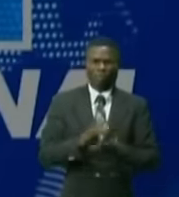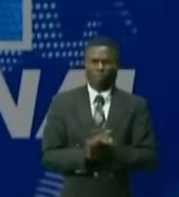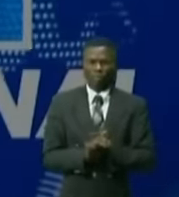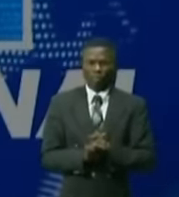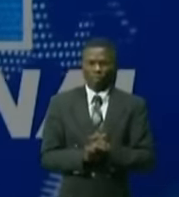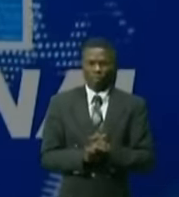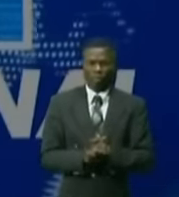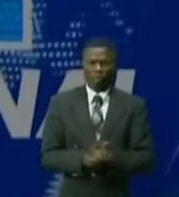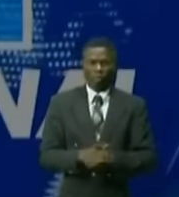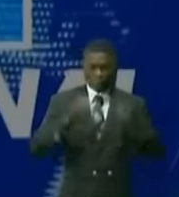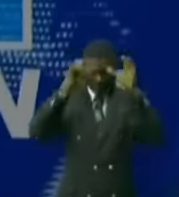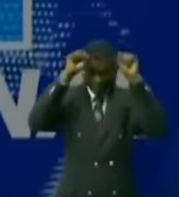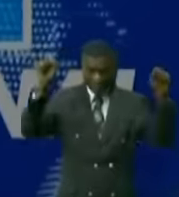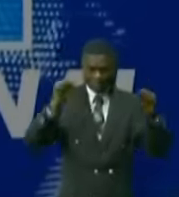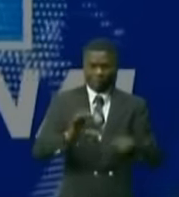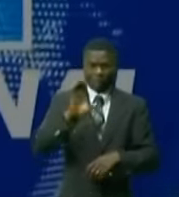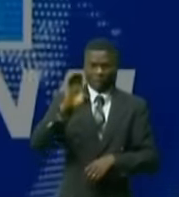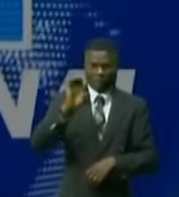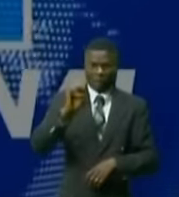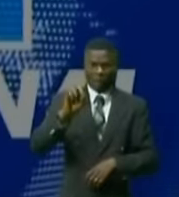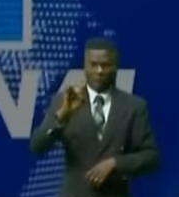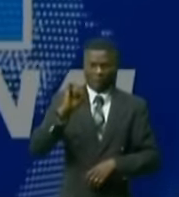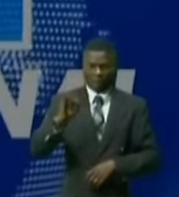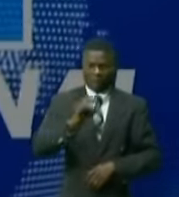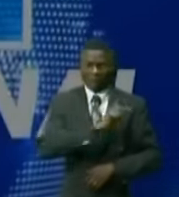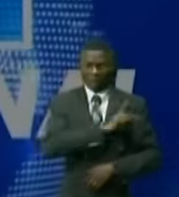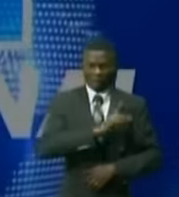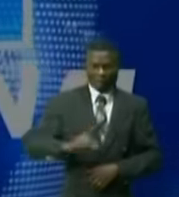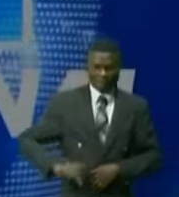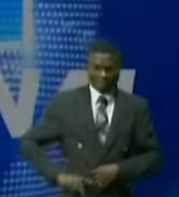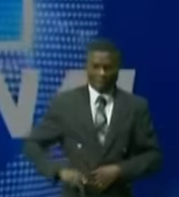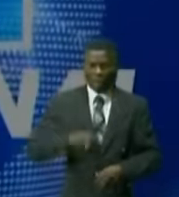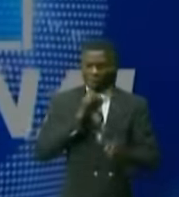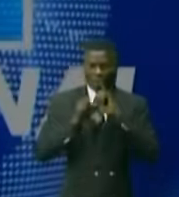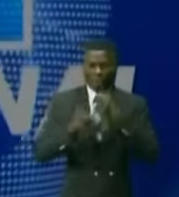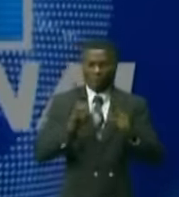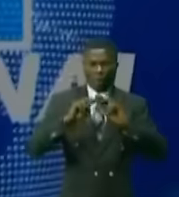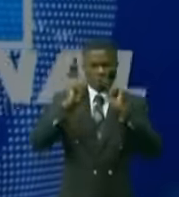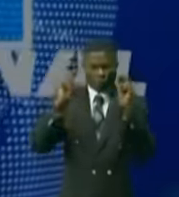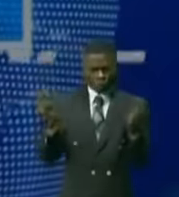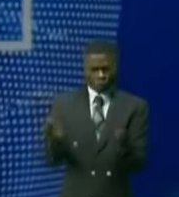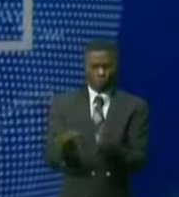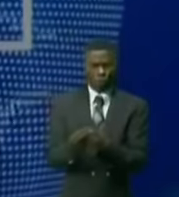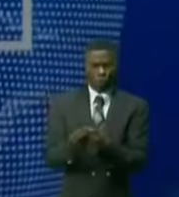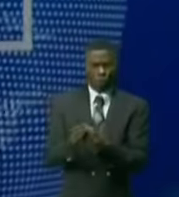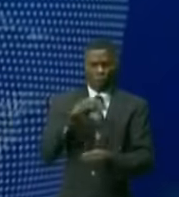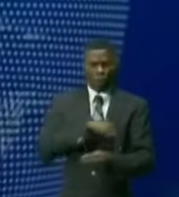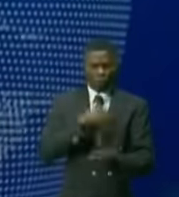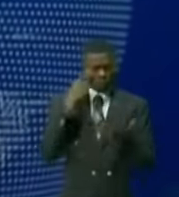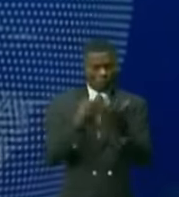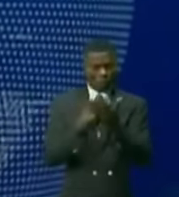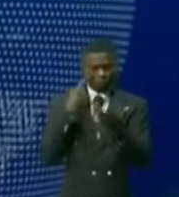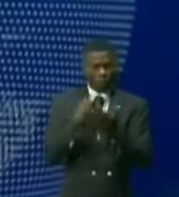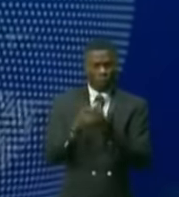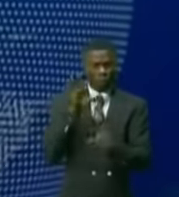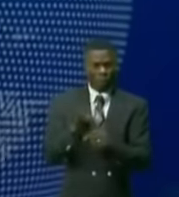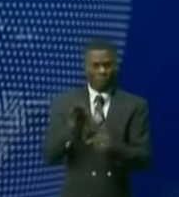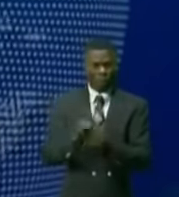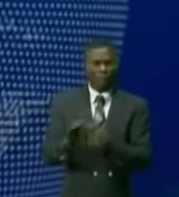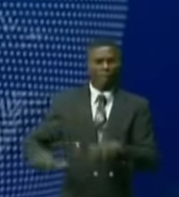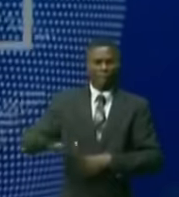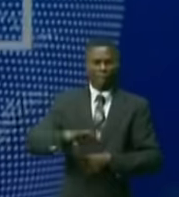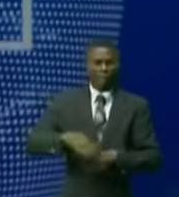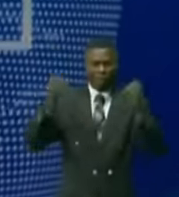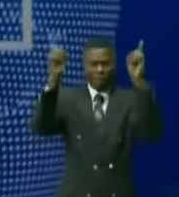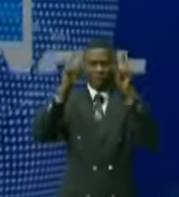Et puis Denis Kadjuma, président de la CENI, s'est entretenu, lui, avec une délégation de la mission d'observation électorale des États